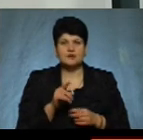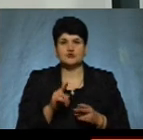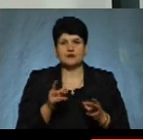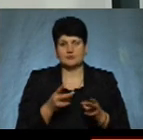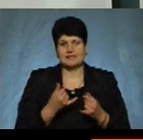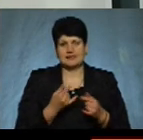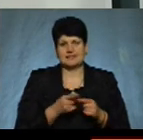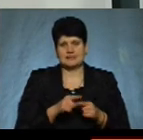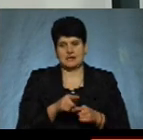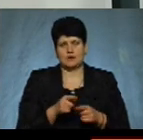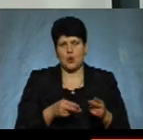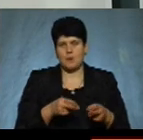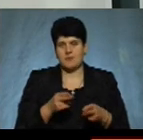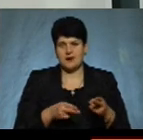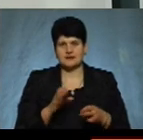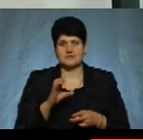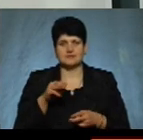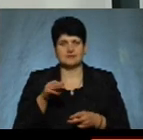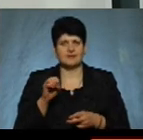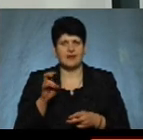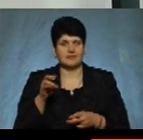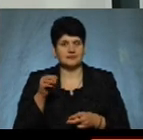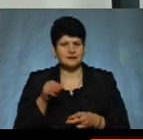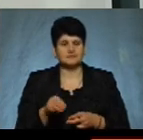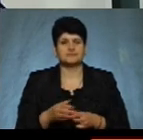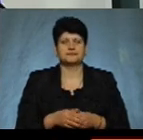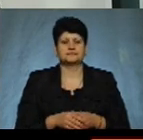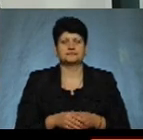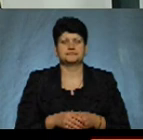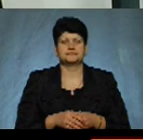для таких операцій, і стентами, і